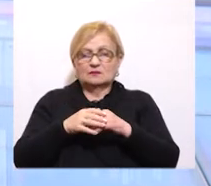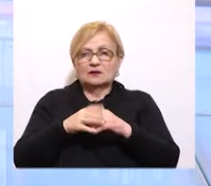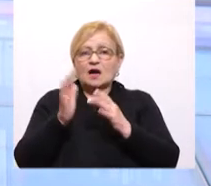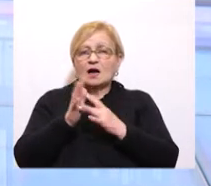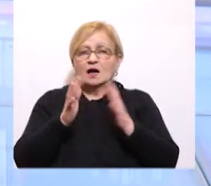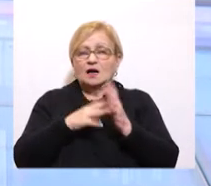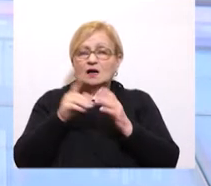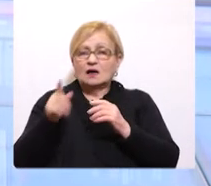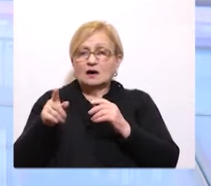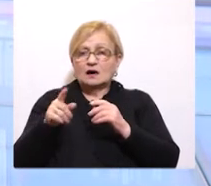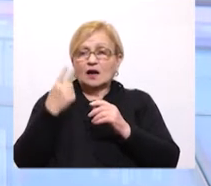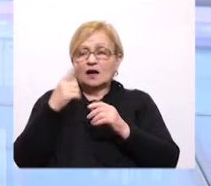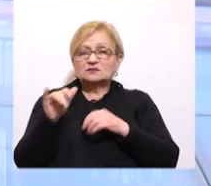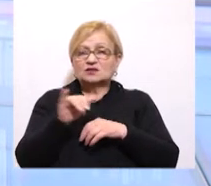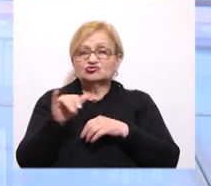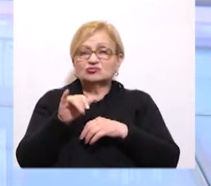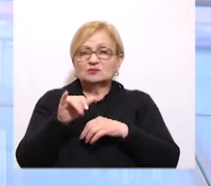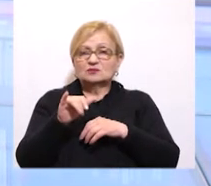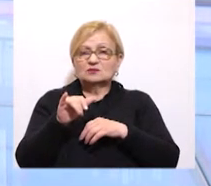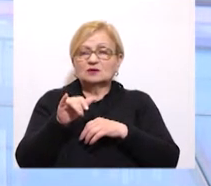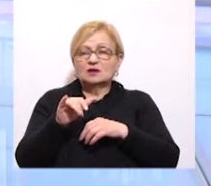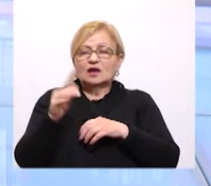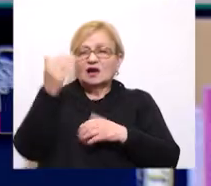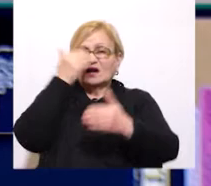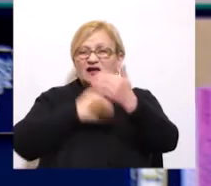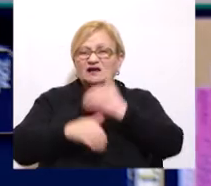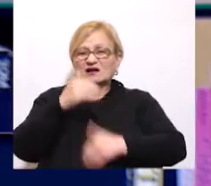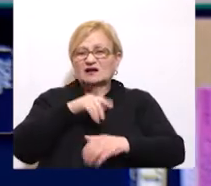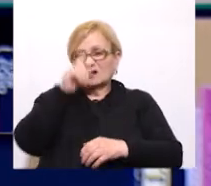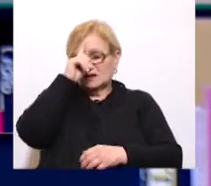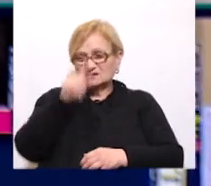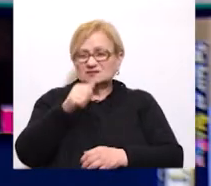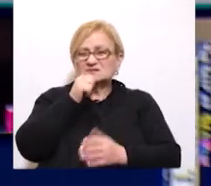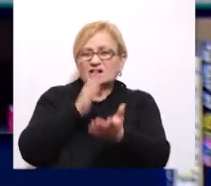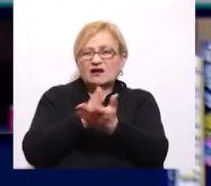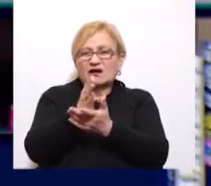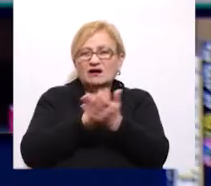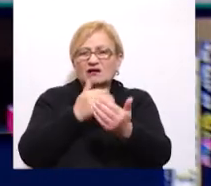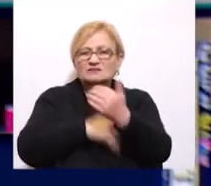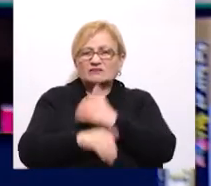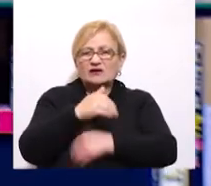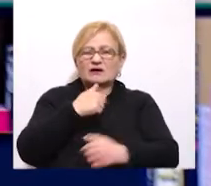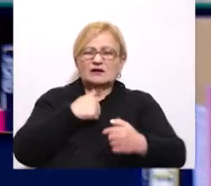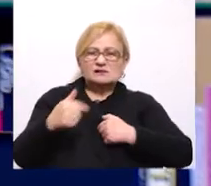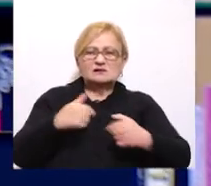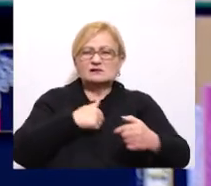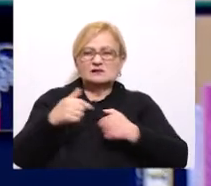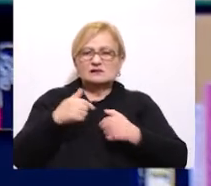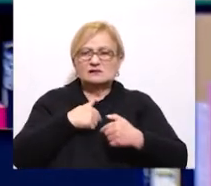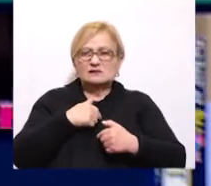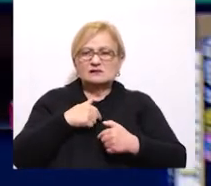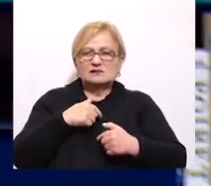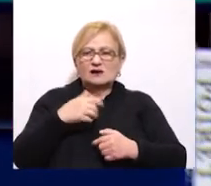კი ერთ შაბათს ხეიბარს განკურნავს, რომელიც წლების განმავლობაში იტანჯება